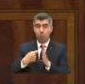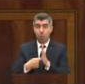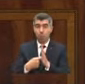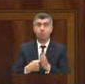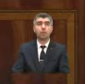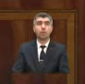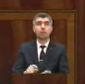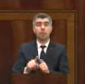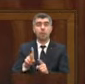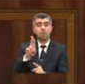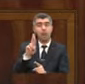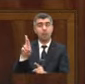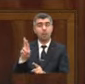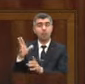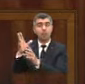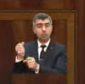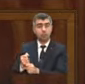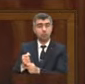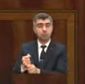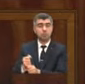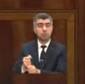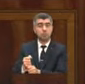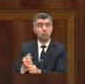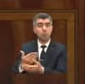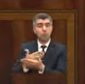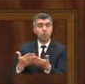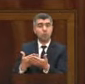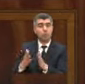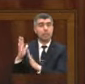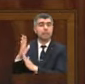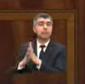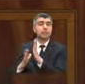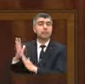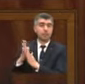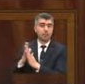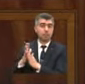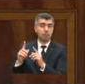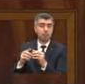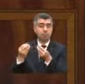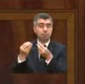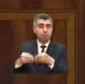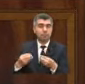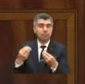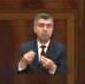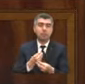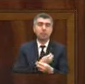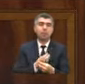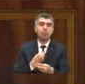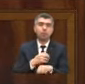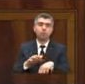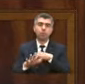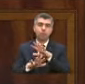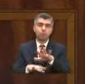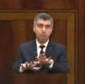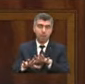مشروع ملكي استراتيجي جاء ليعوض سنوات عجاف من الإخفاق الملحوظ في القطاع الاجتماعي،